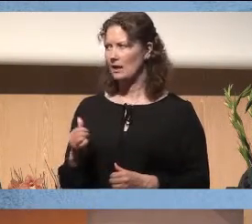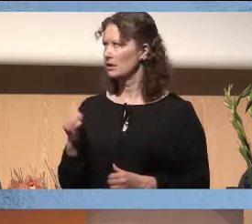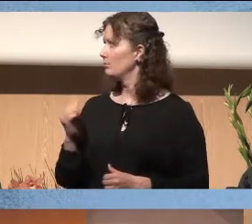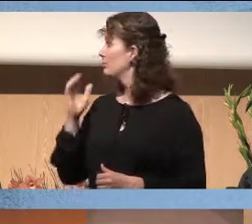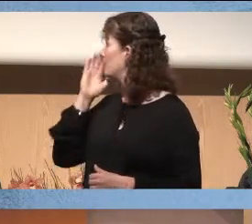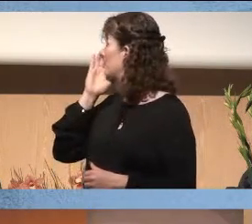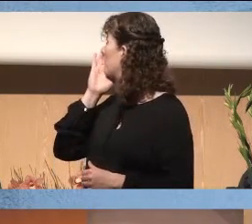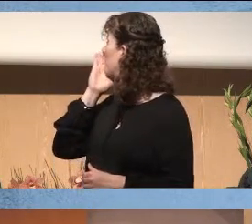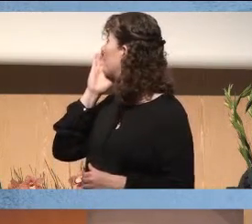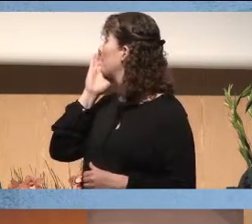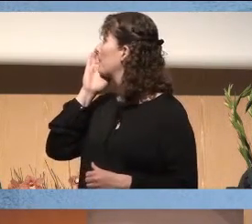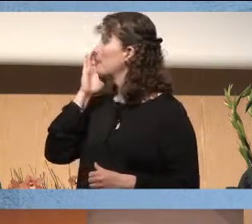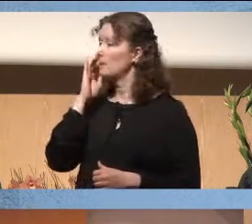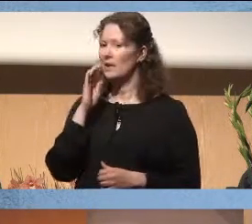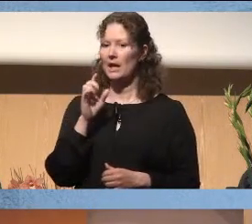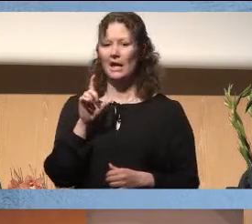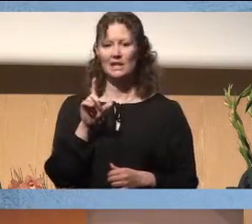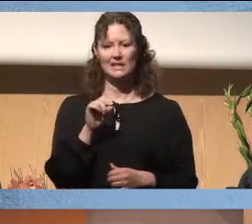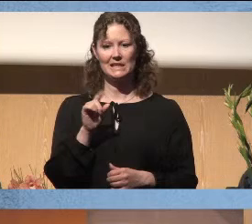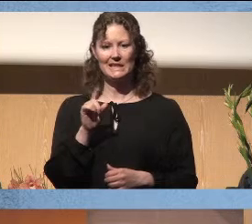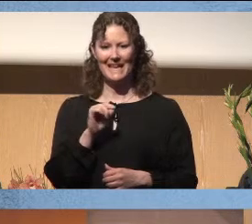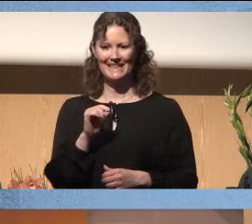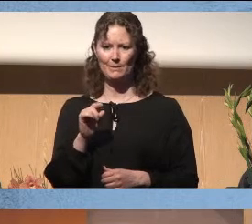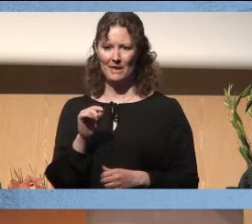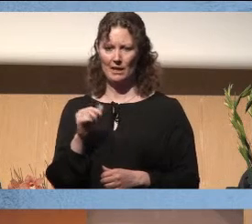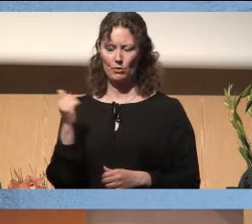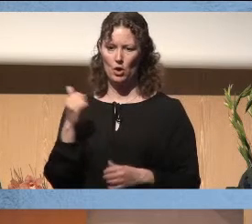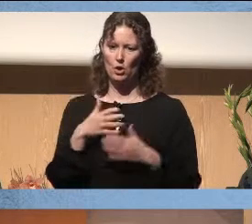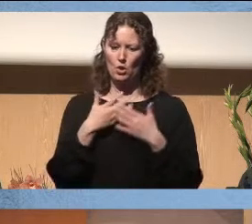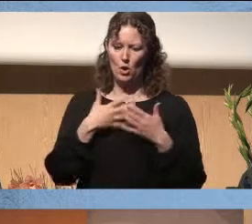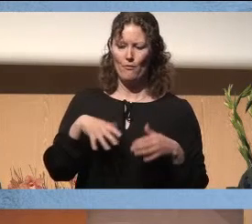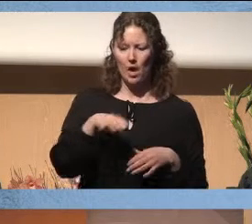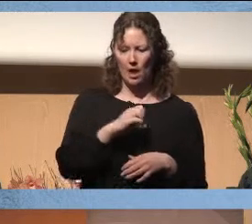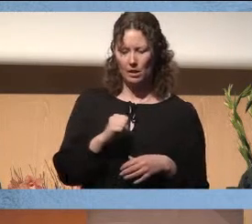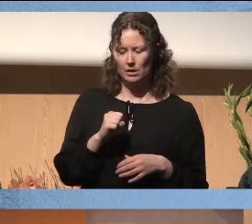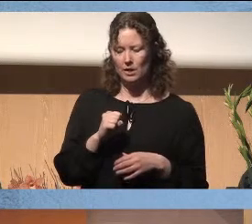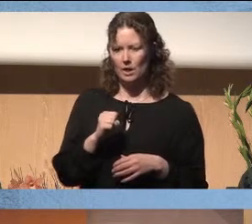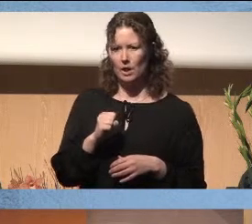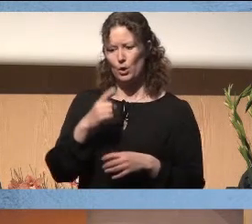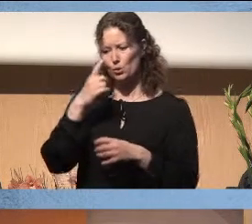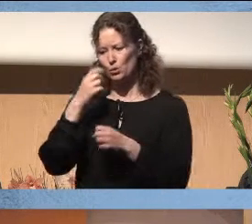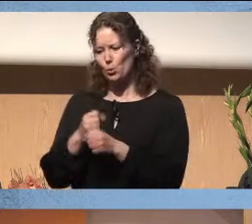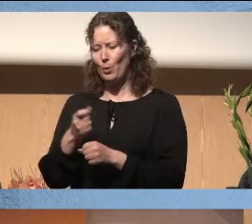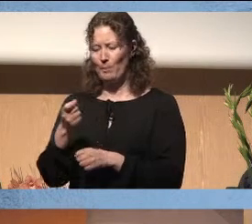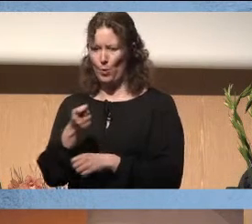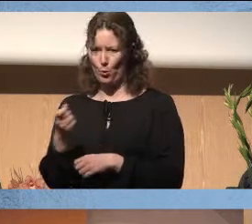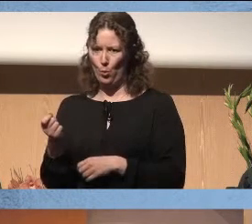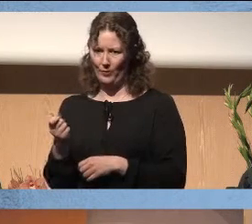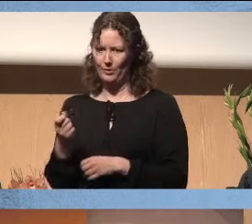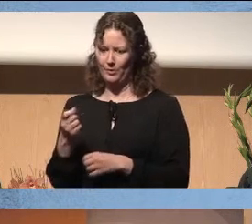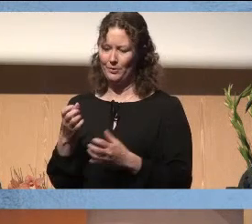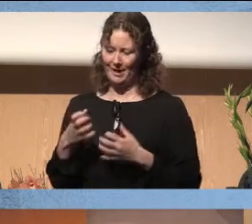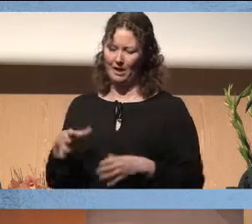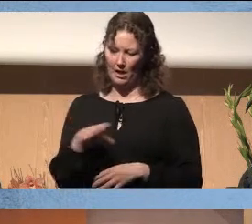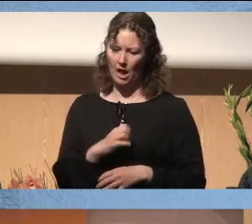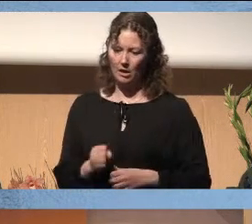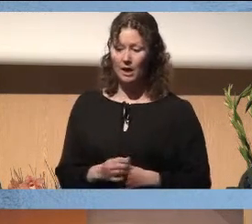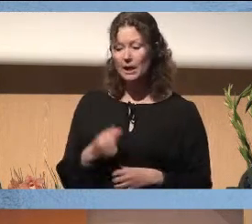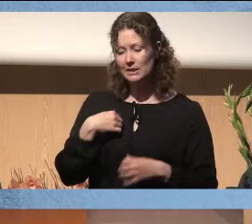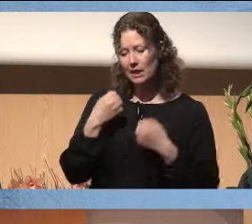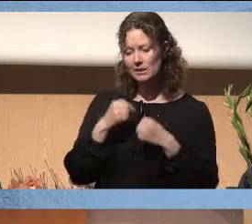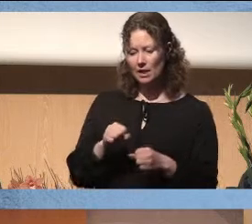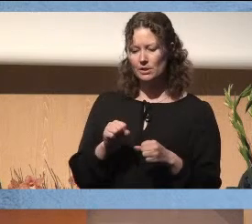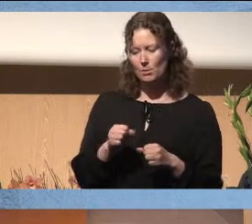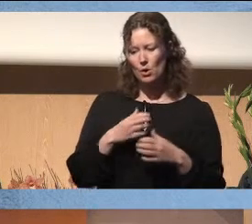det Shakespeare. Love all, trust a few, do wrong to none. Jeg satser på